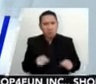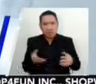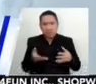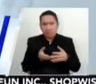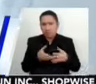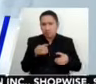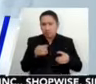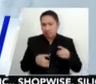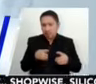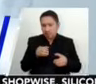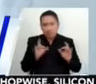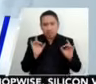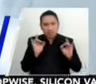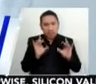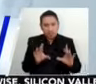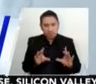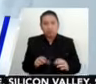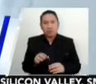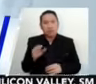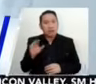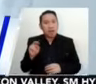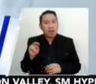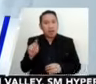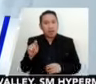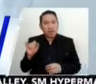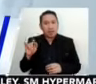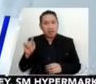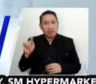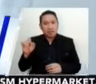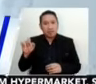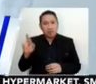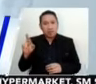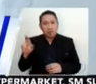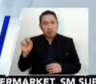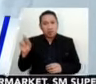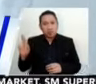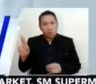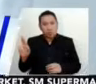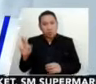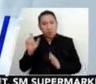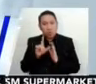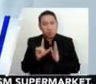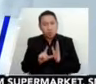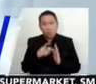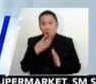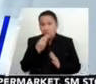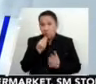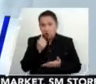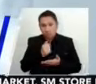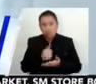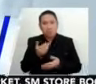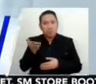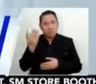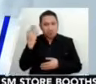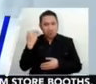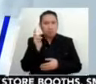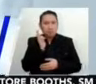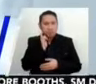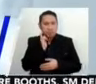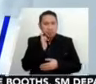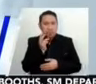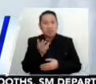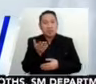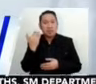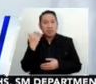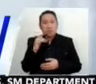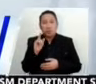at paglabag sa anti-terror law, batas na pinirmahan ng kanyang mismong amang si dating Pangulong Rodrigo Duterte noong taong 2020